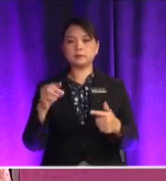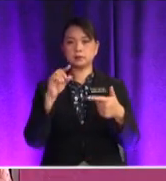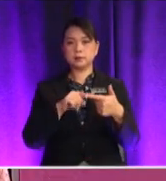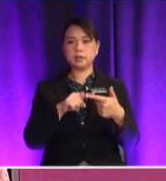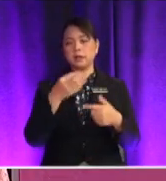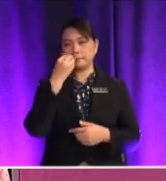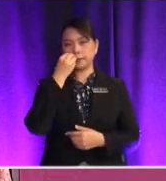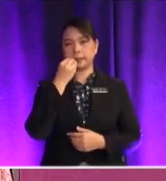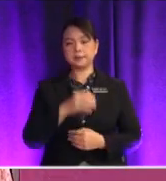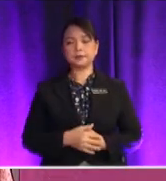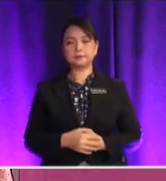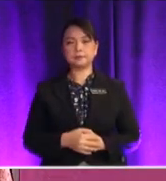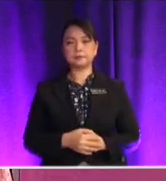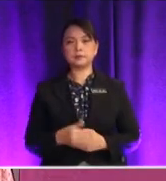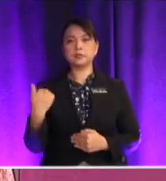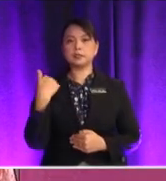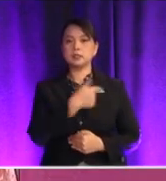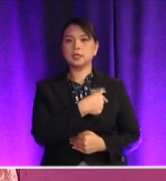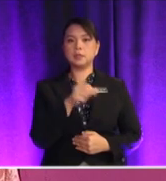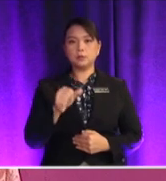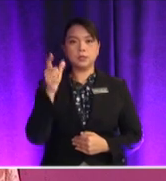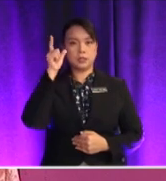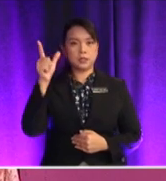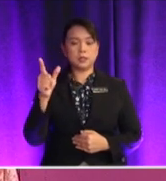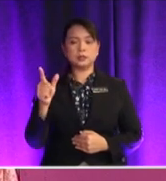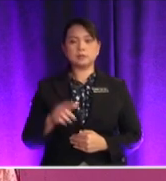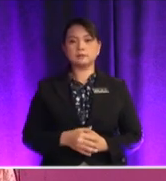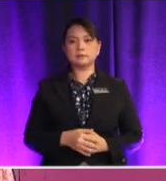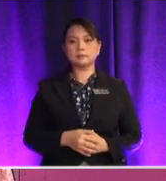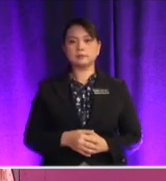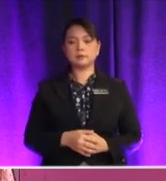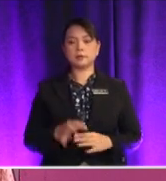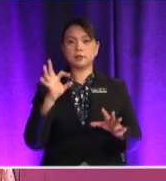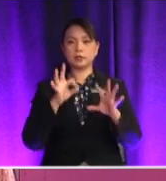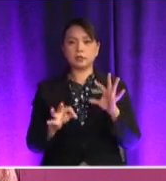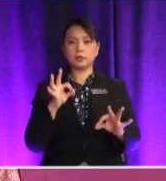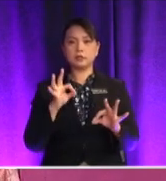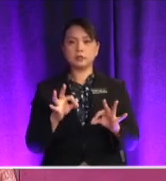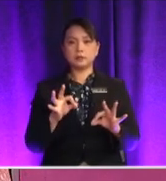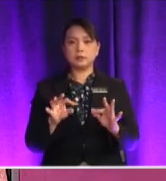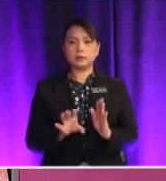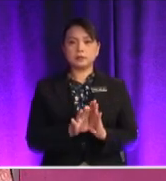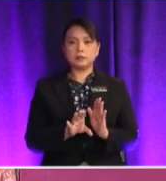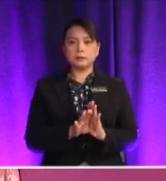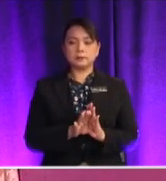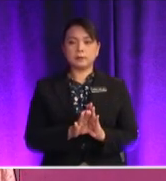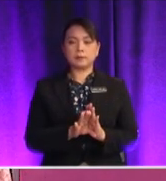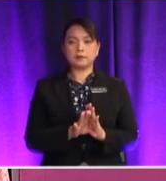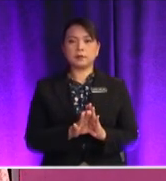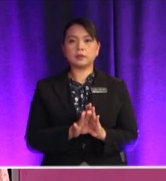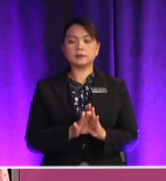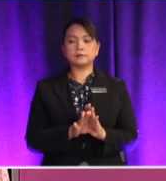melihat keunikan makanan-makanan yang kaum di Malaysia. Okey, kalau kita lihat contoh nasi